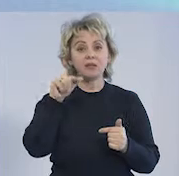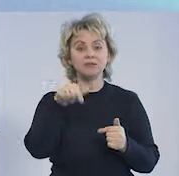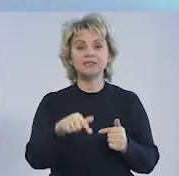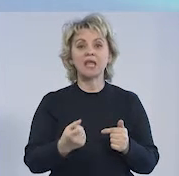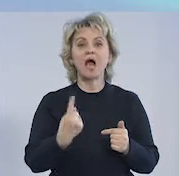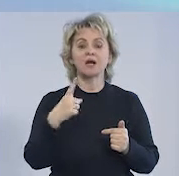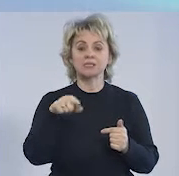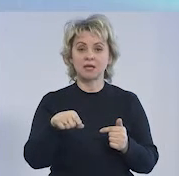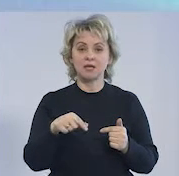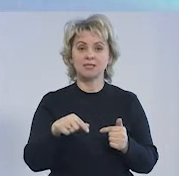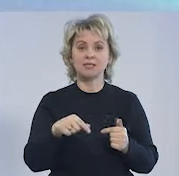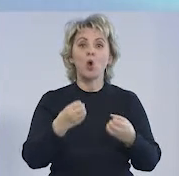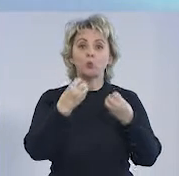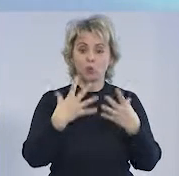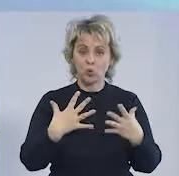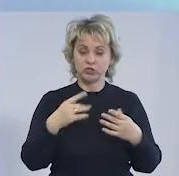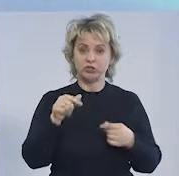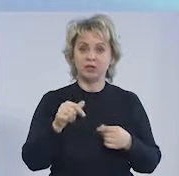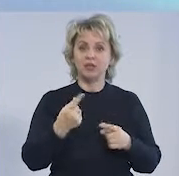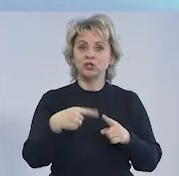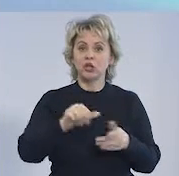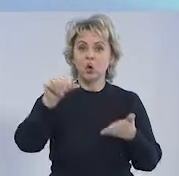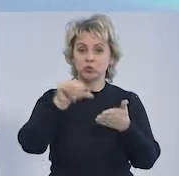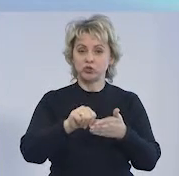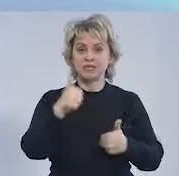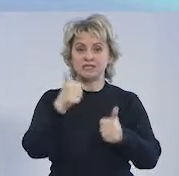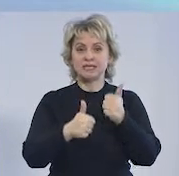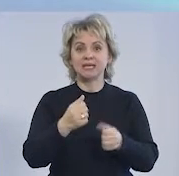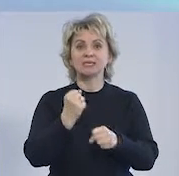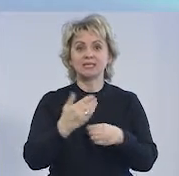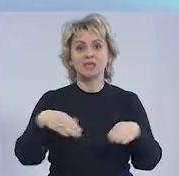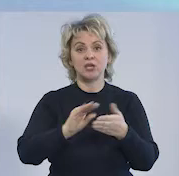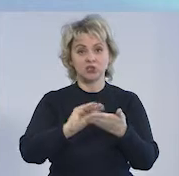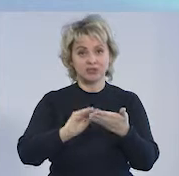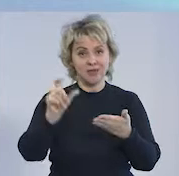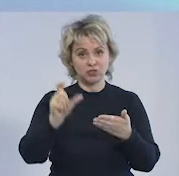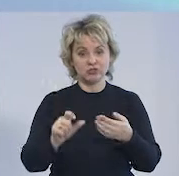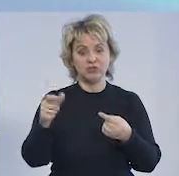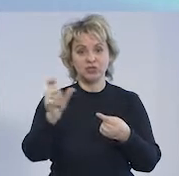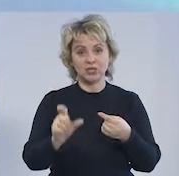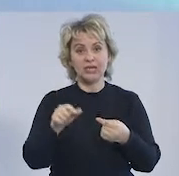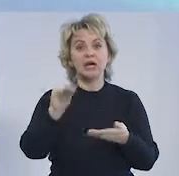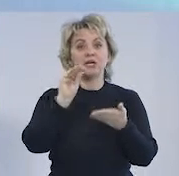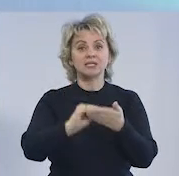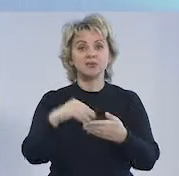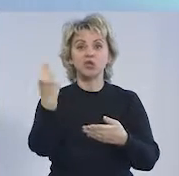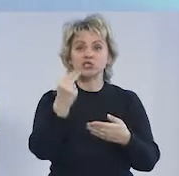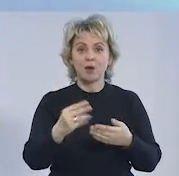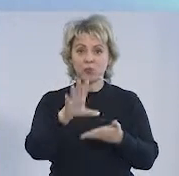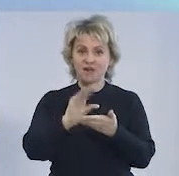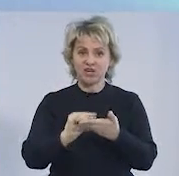знаете, оказалось попроще для участников конкурса создавать статьи и размещать